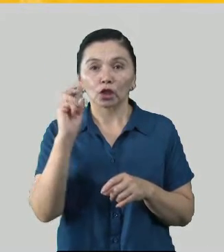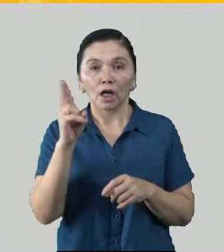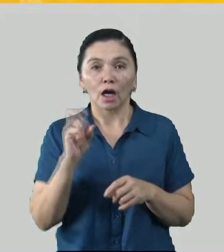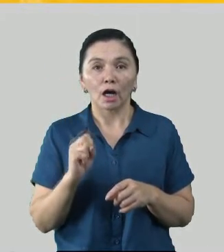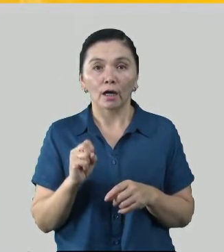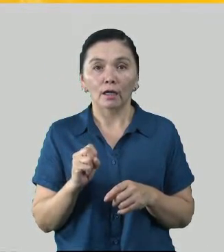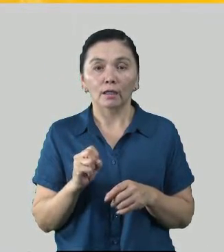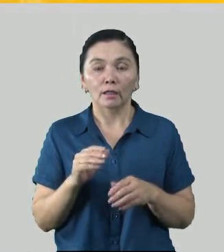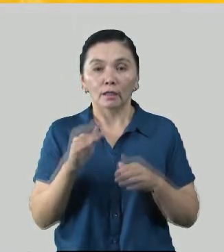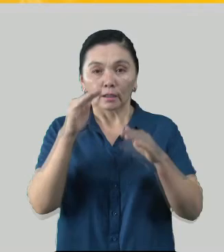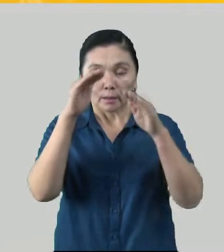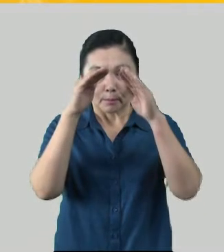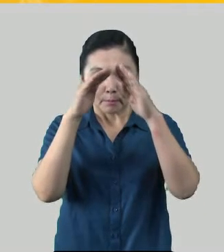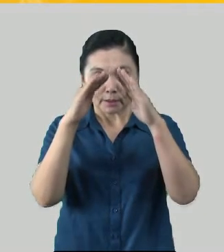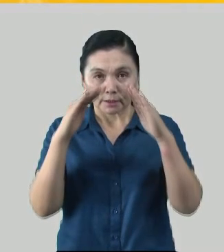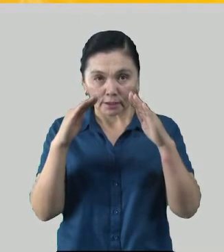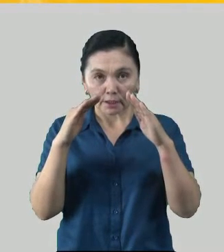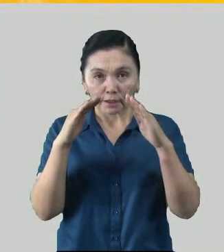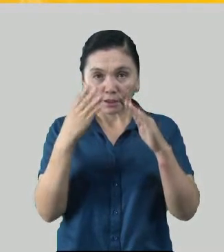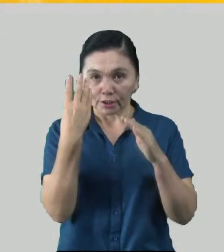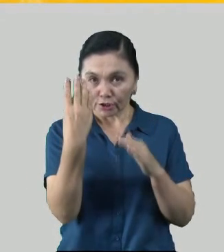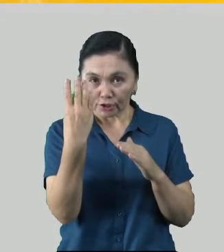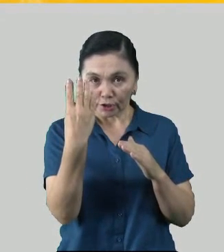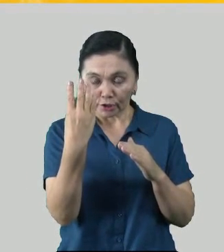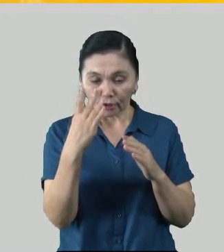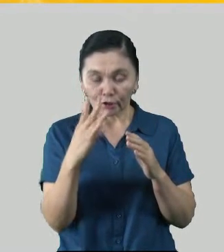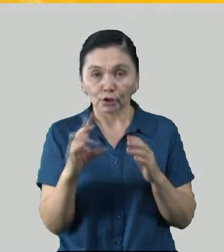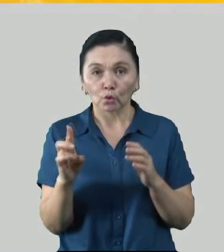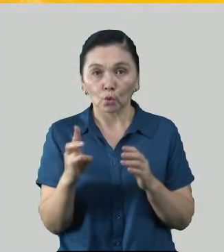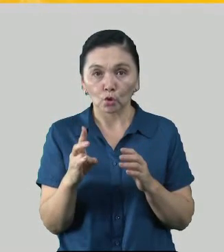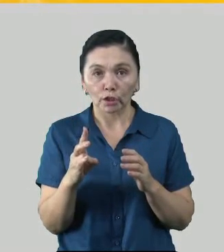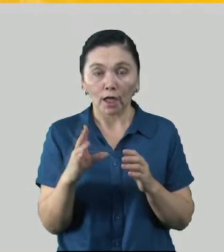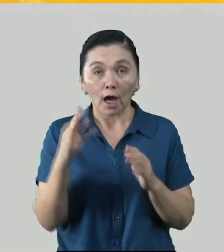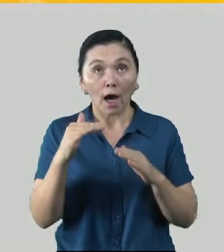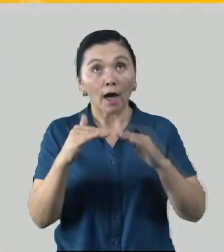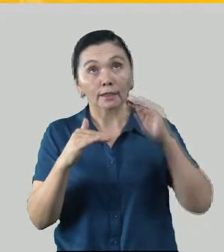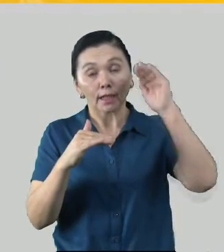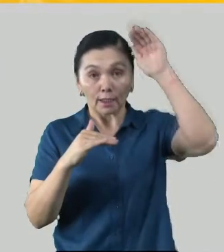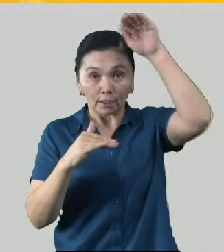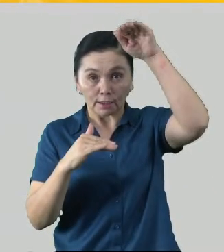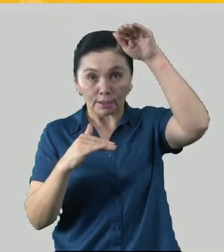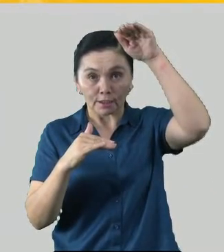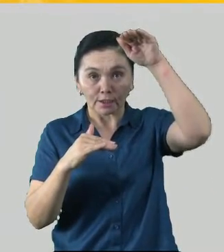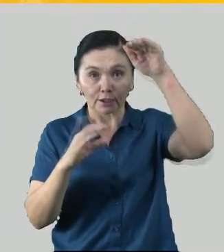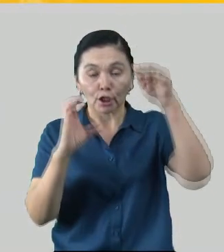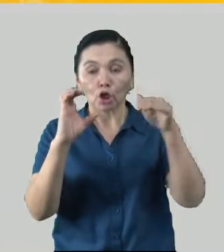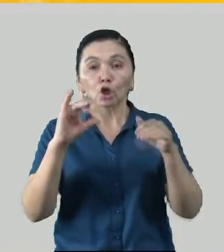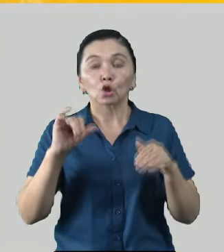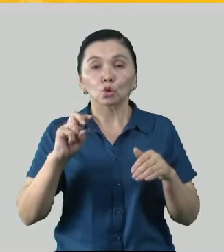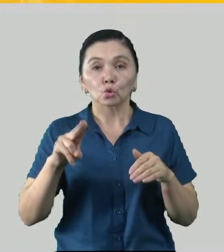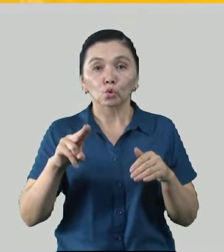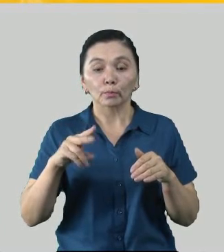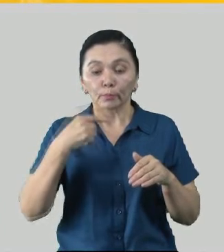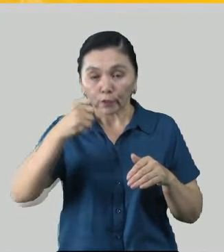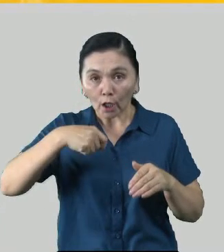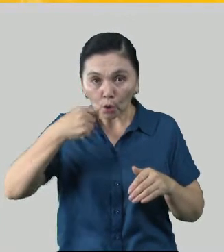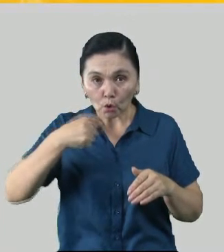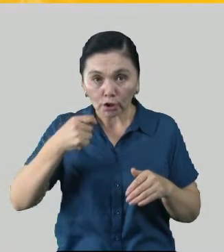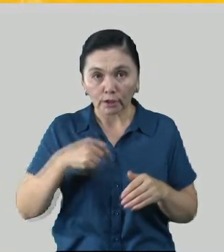Под крышей четыре ножки, а на крыше суп да ложки.